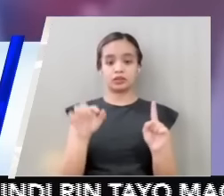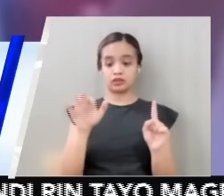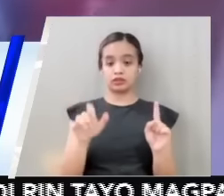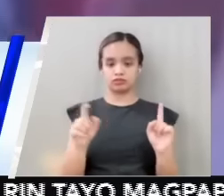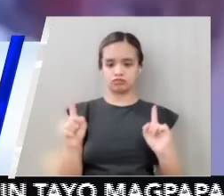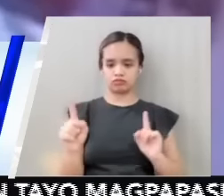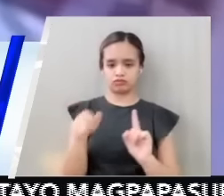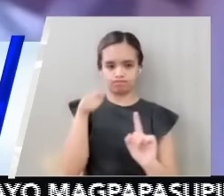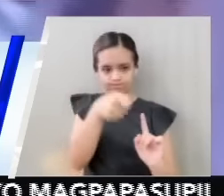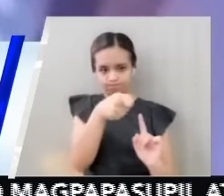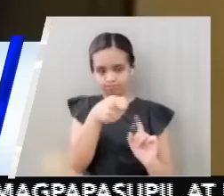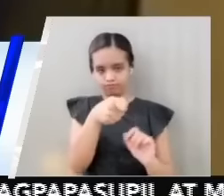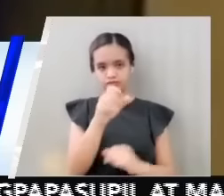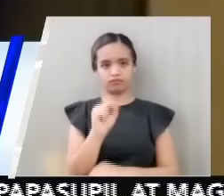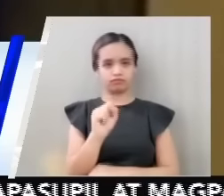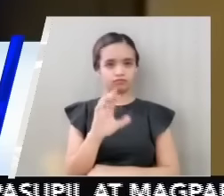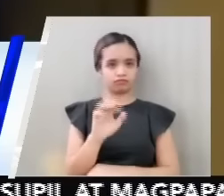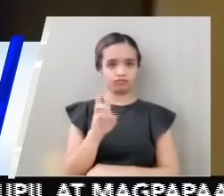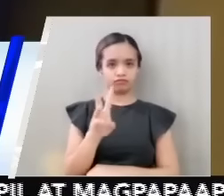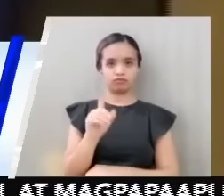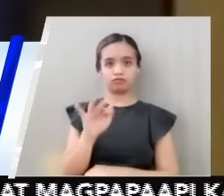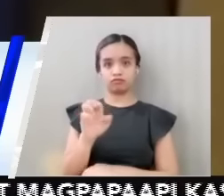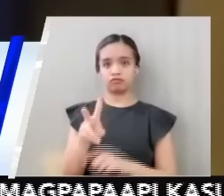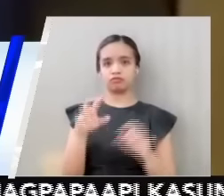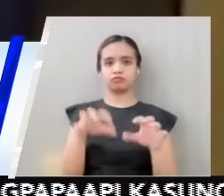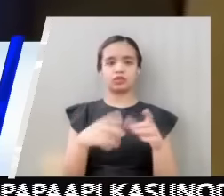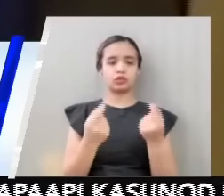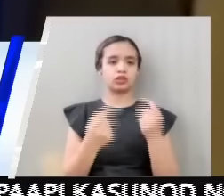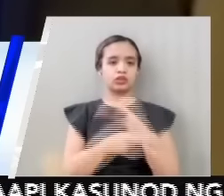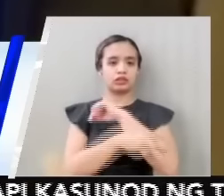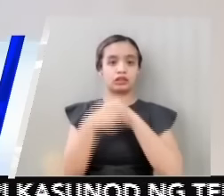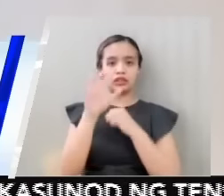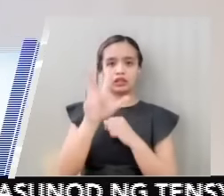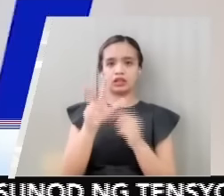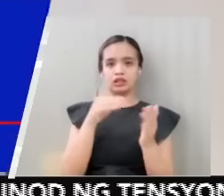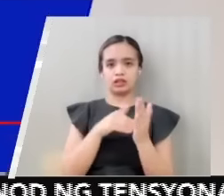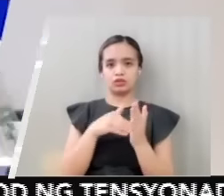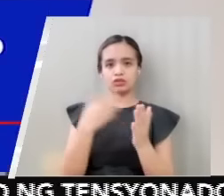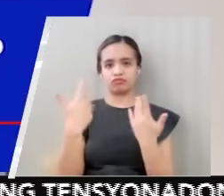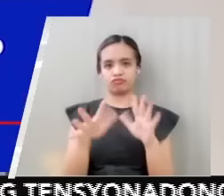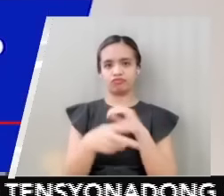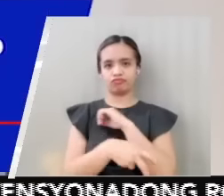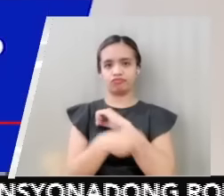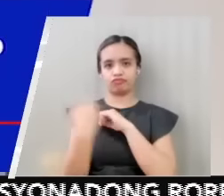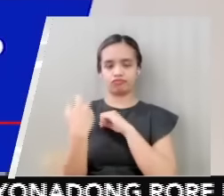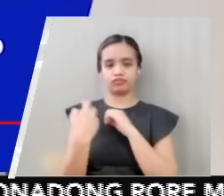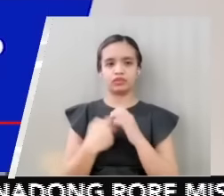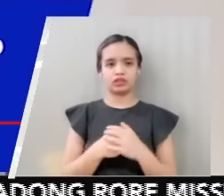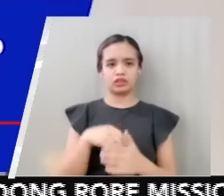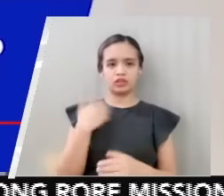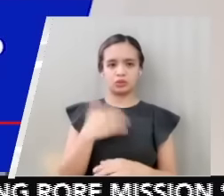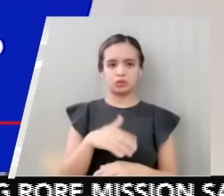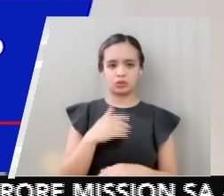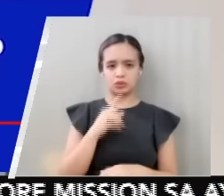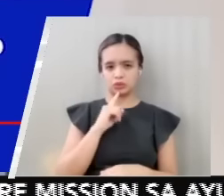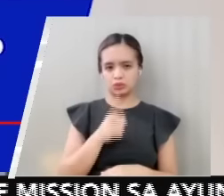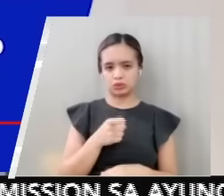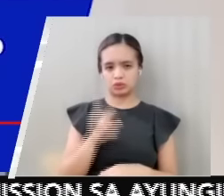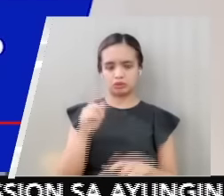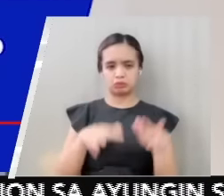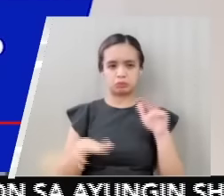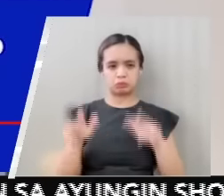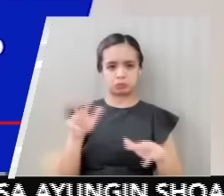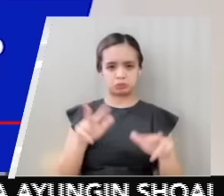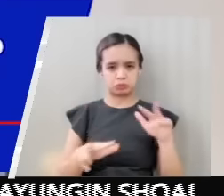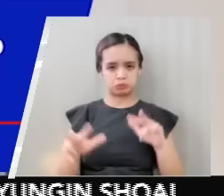ng screwdriver at hinold up. 3,000 pisong cash ang natangay ng hold-upper. Gabing ko ba? So wala lang ko yung nagpanic. Kaya